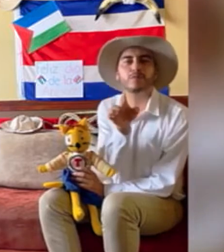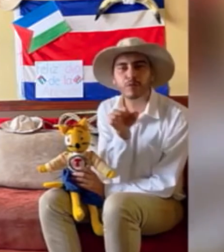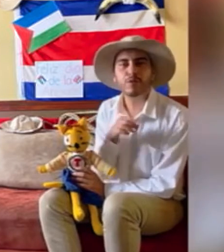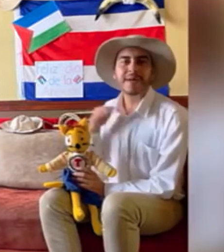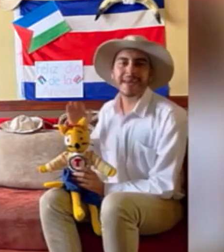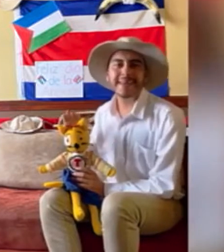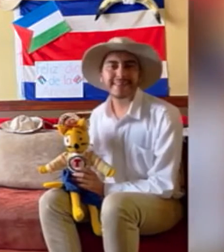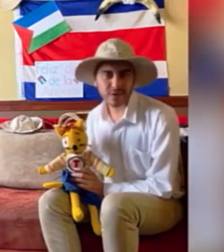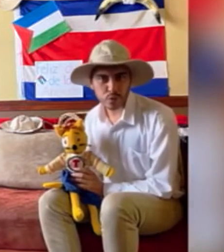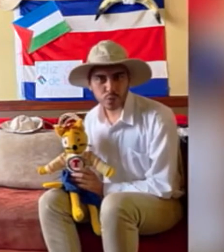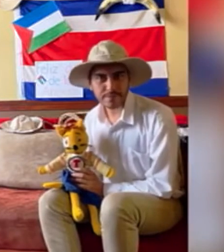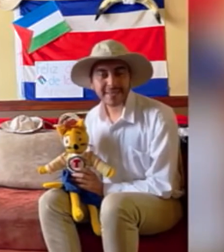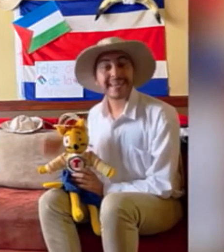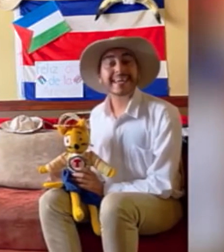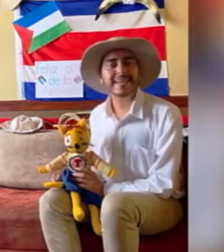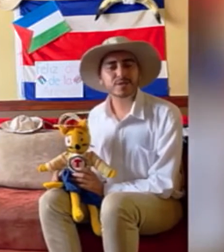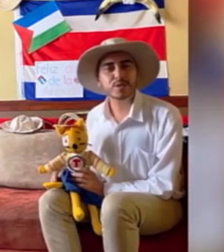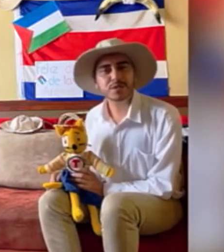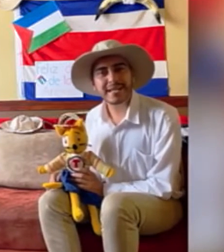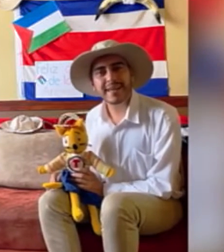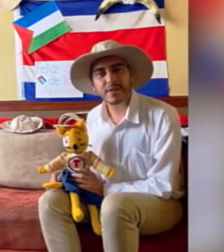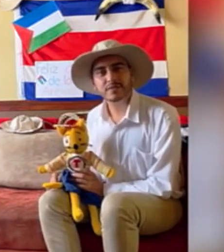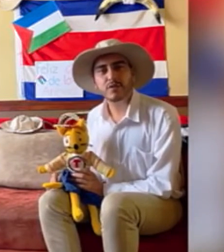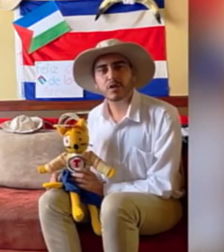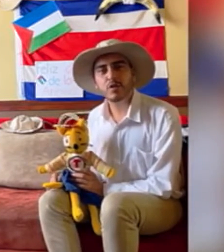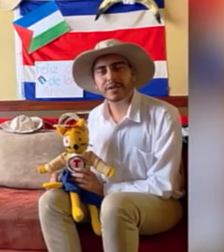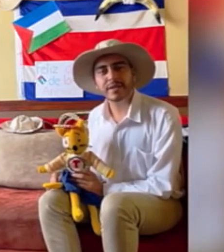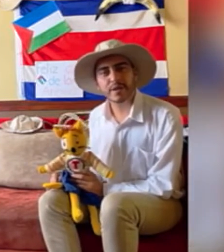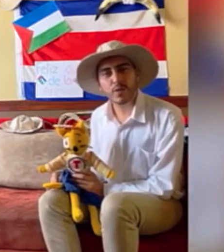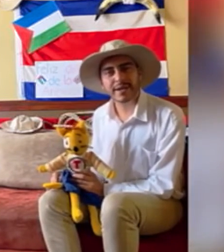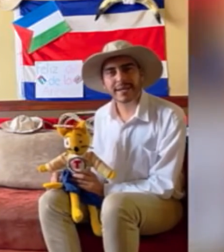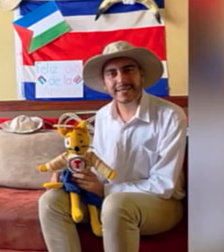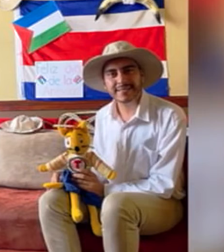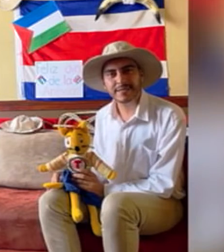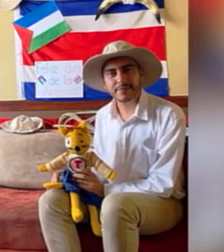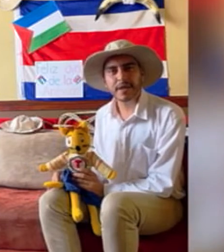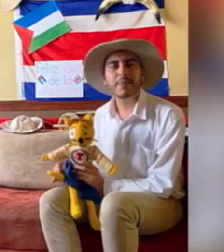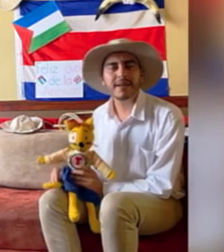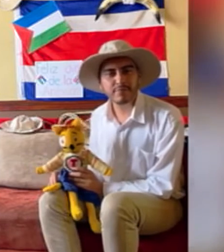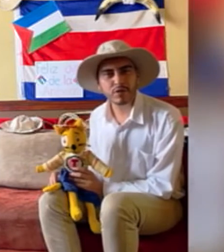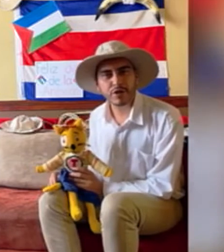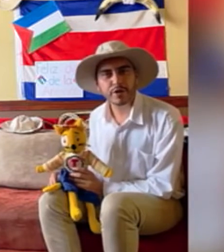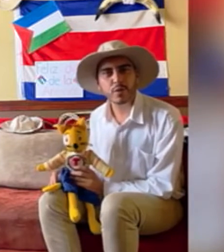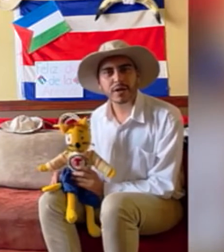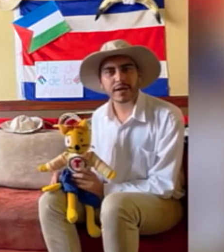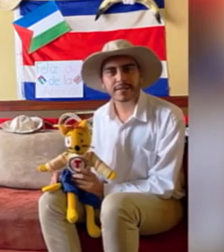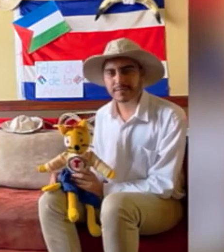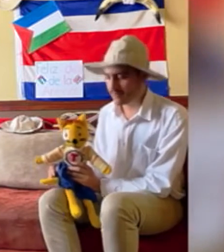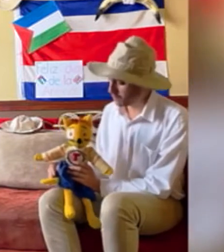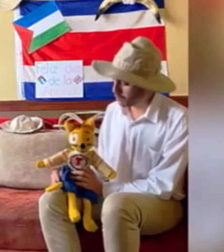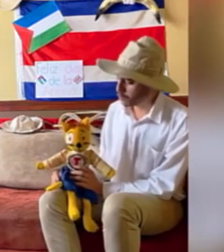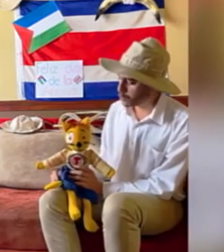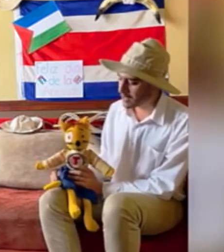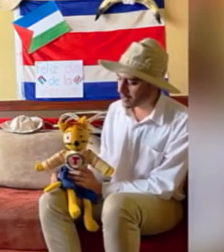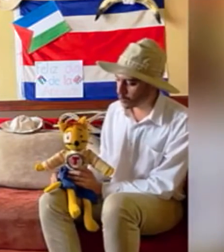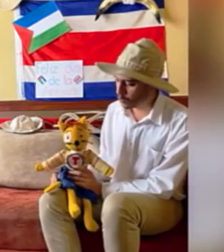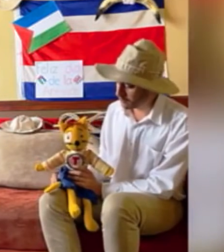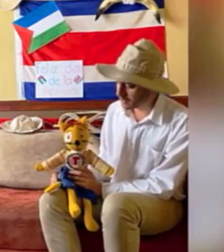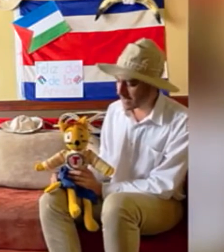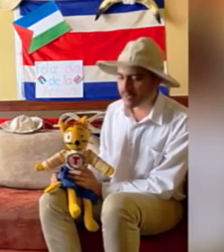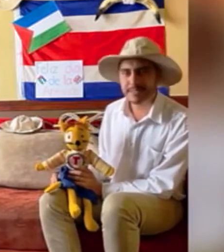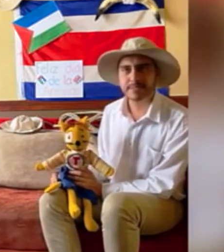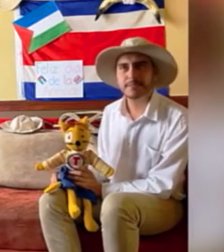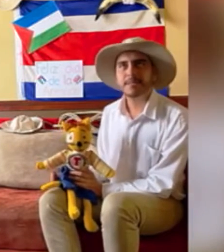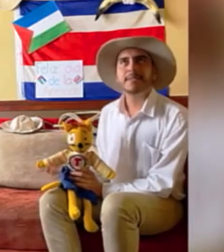une pregunta pour vous et Tatou. Qu'est-ce que c'est la danse folklorique de Guanacaste? El baile folklórico de Guanacaste. Tu sais,